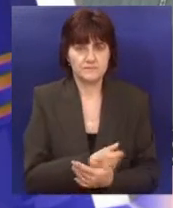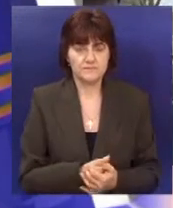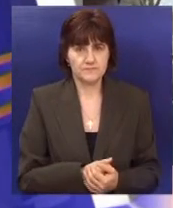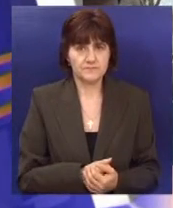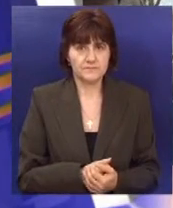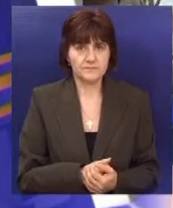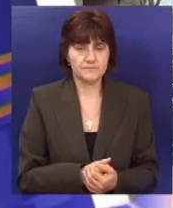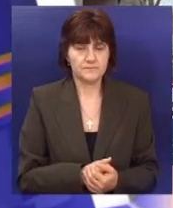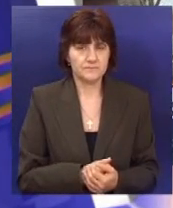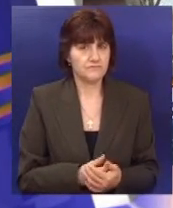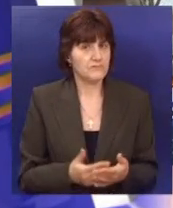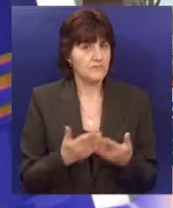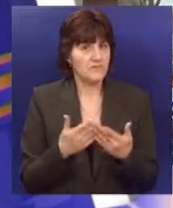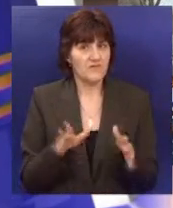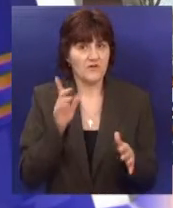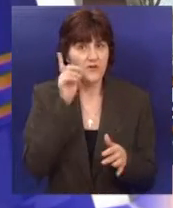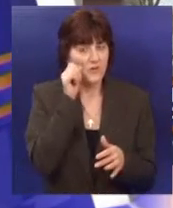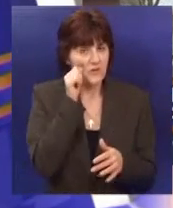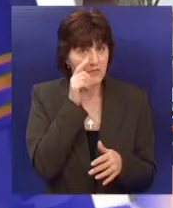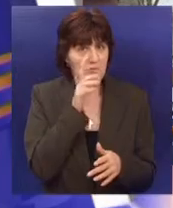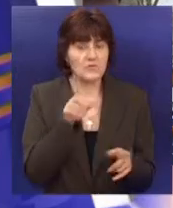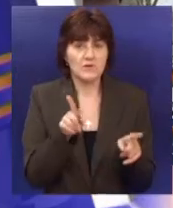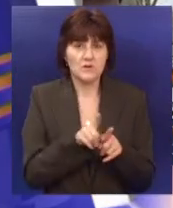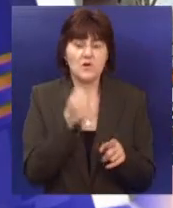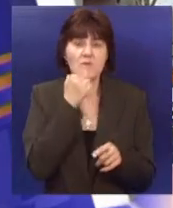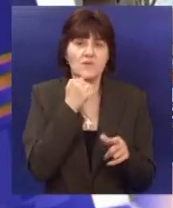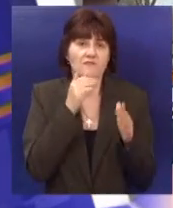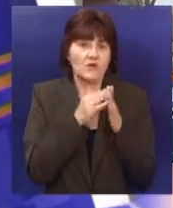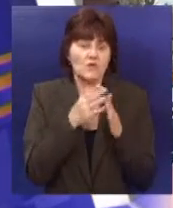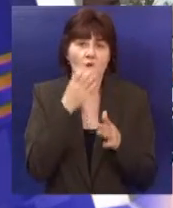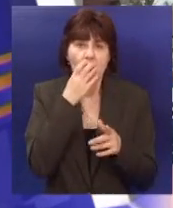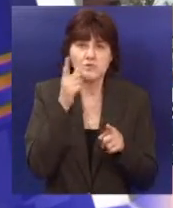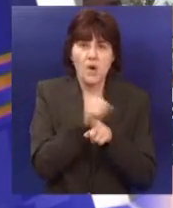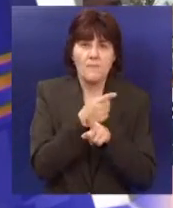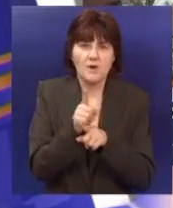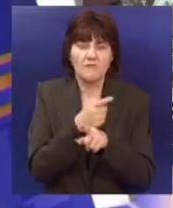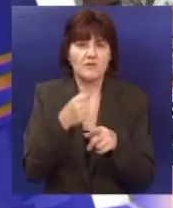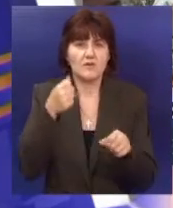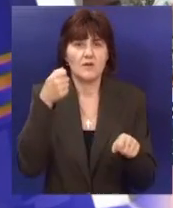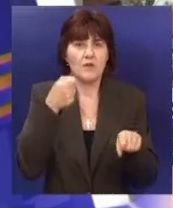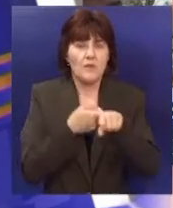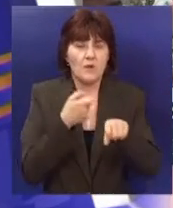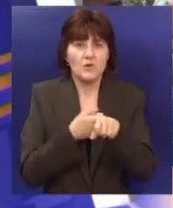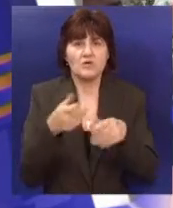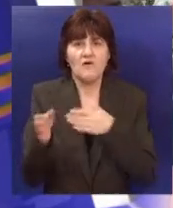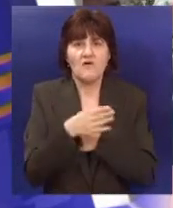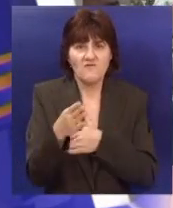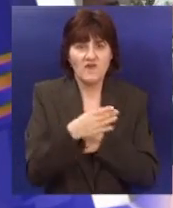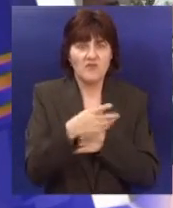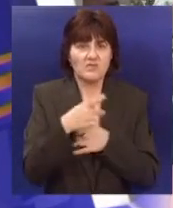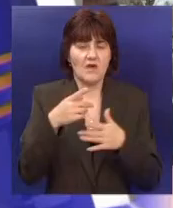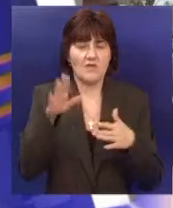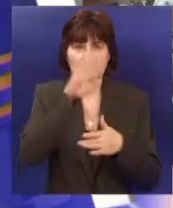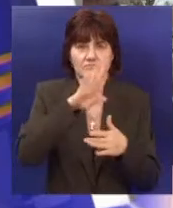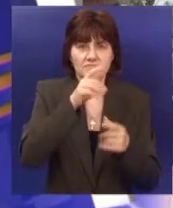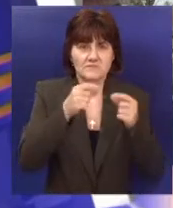se tiče ovoga drugoga dela i segmenta, ogromno interesovanje ljudi da zamene svoje prozore, vrata, poprave krovove, obnove